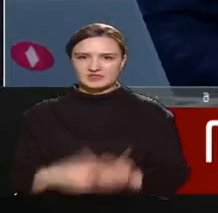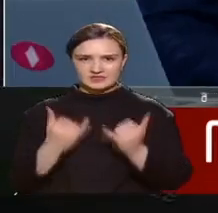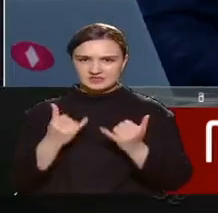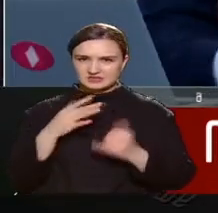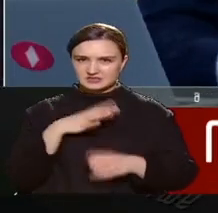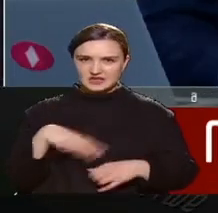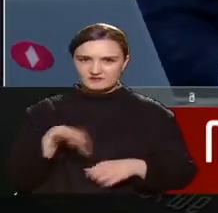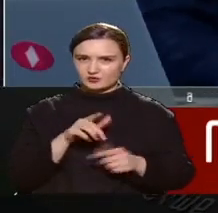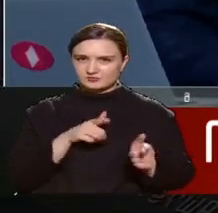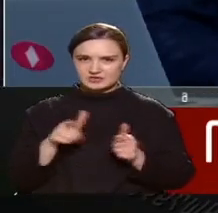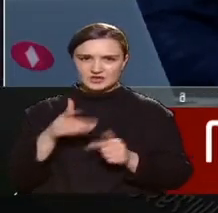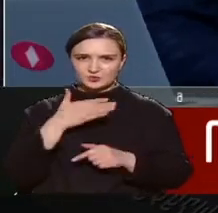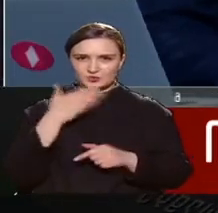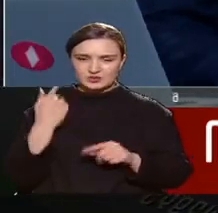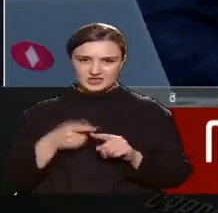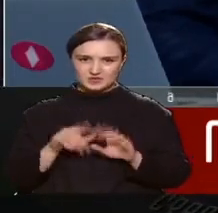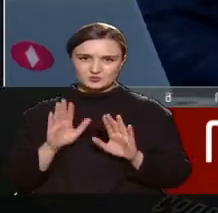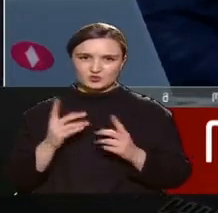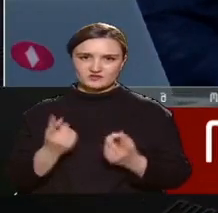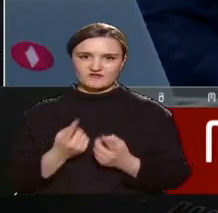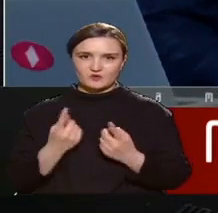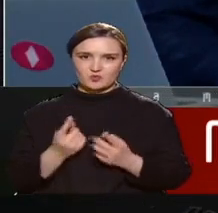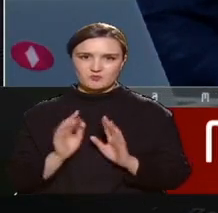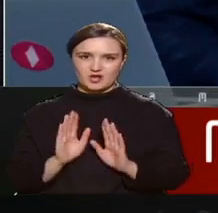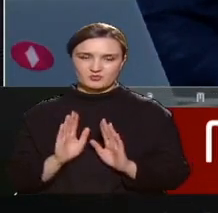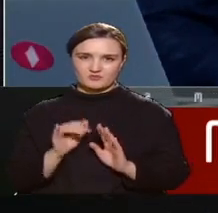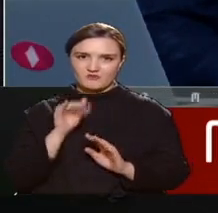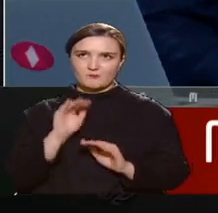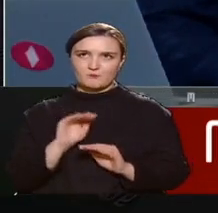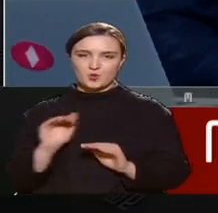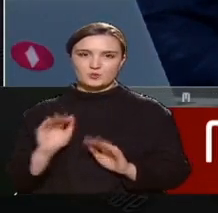ქვეყანა მსადამისთვის და ეს უბრალოდ ფორმალობაა.